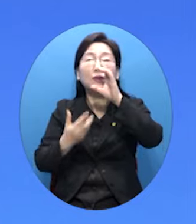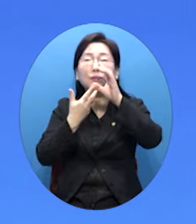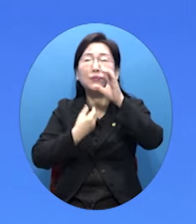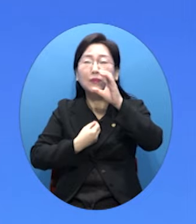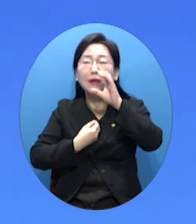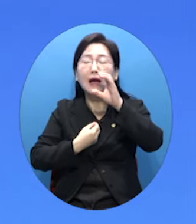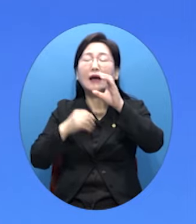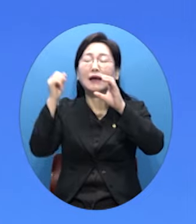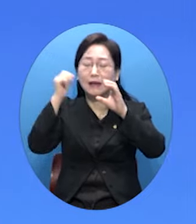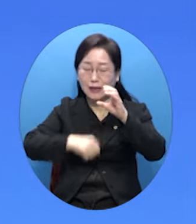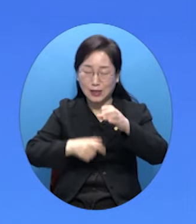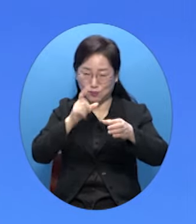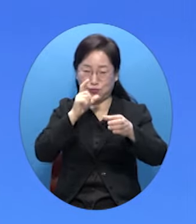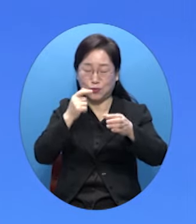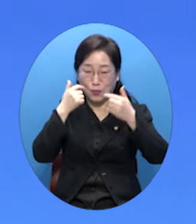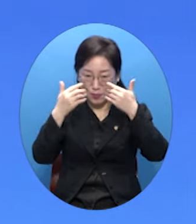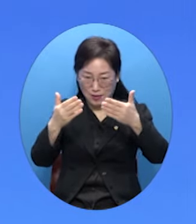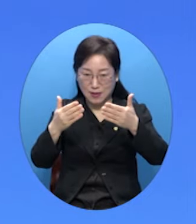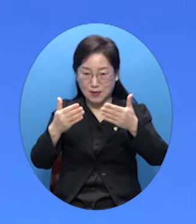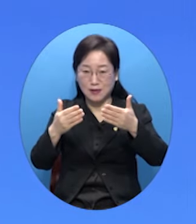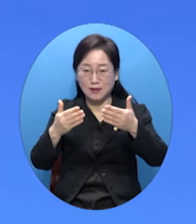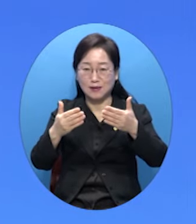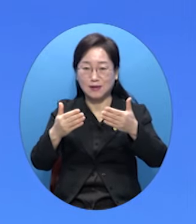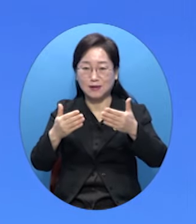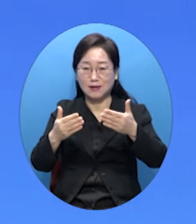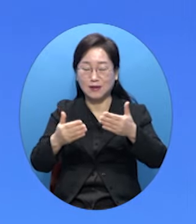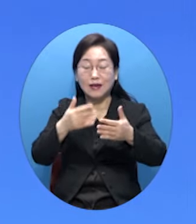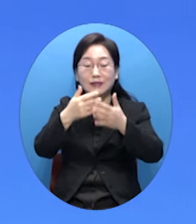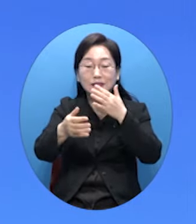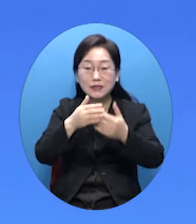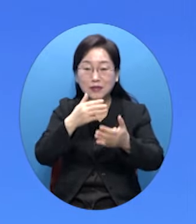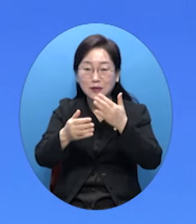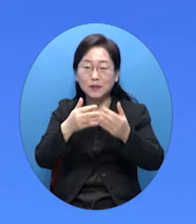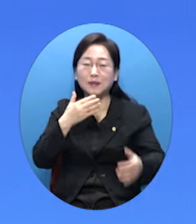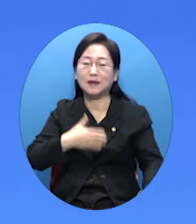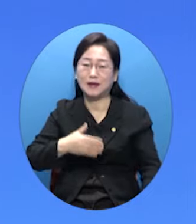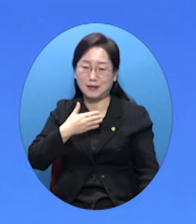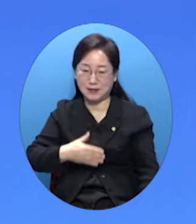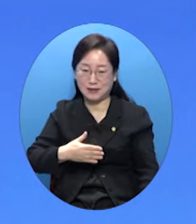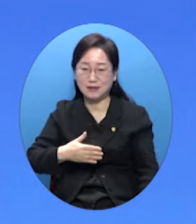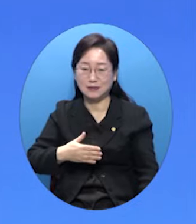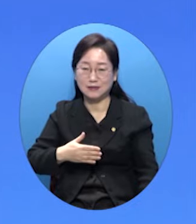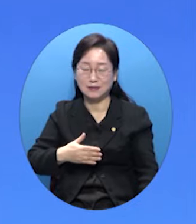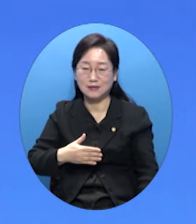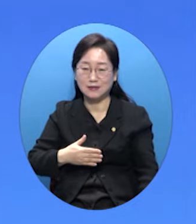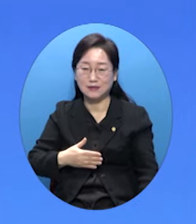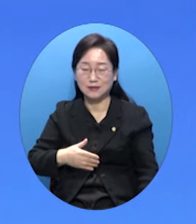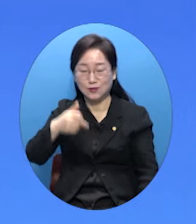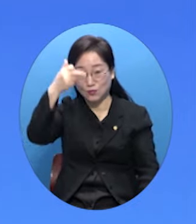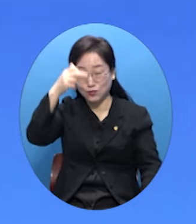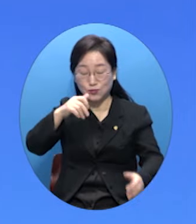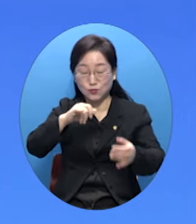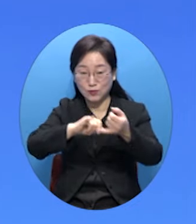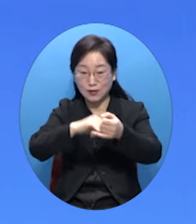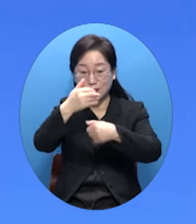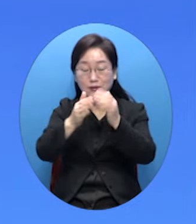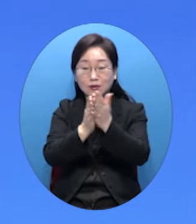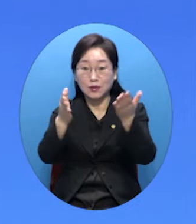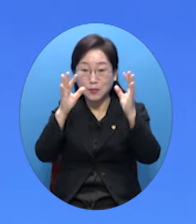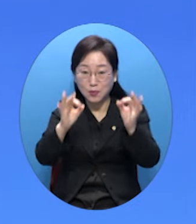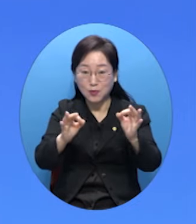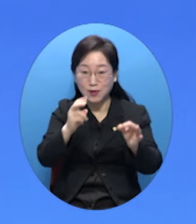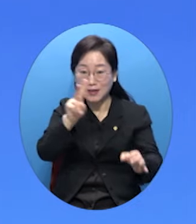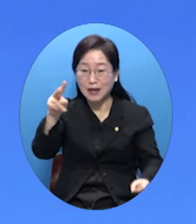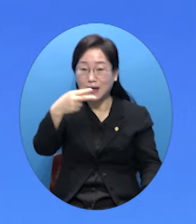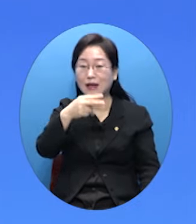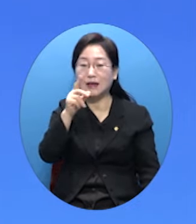이게 물이 들어가 있는 것입니다. 이렇게 체험적으로 아는 그 안다는 것을 구약 성경에는